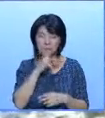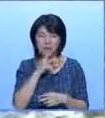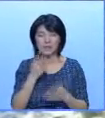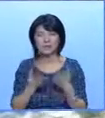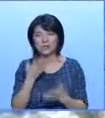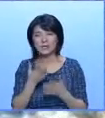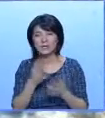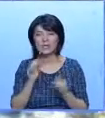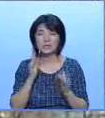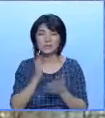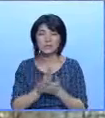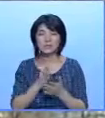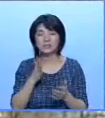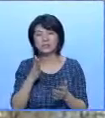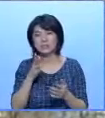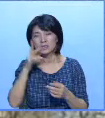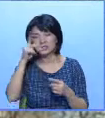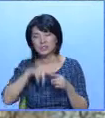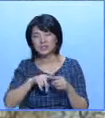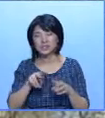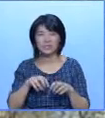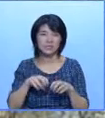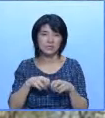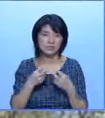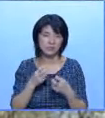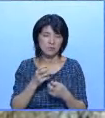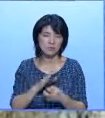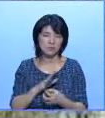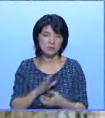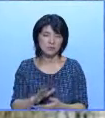жазуда ақпарат көздері. Оқиға орнында әлі де болса анықтау, тергеу, тексеру жұмыстары жүріп жатыр.